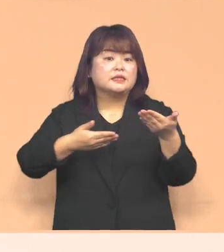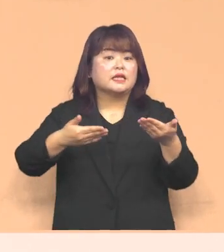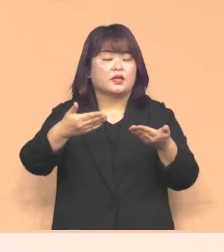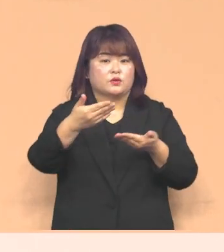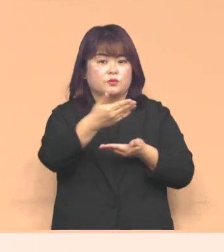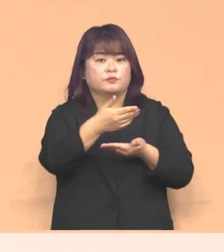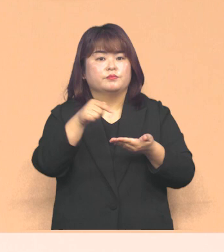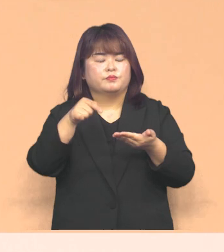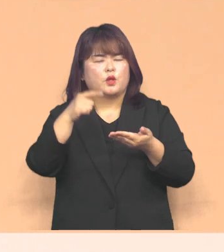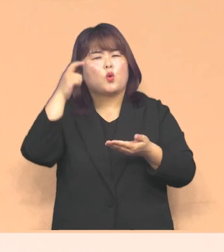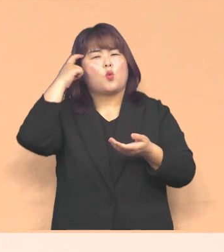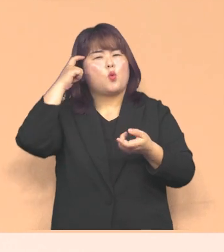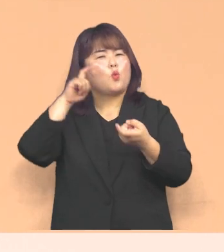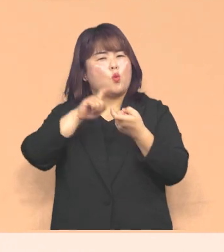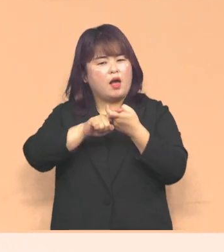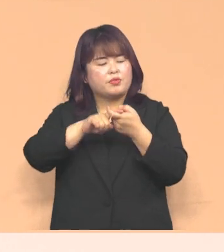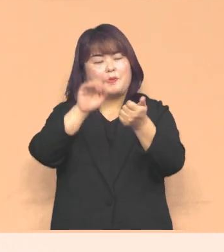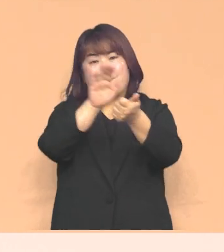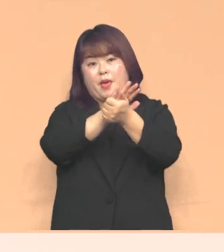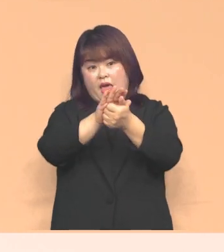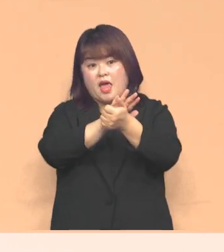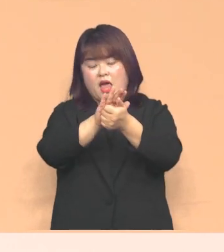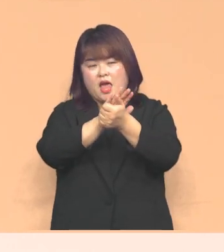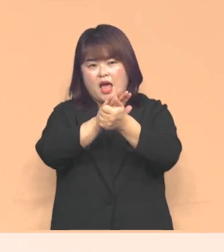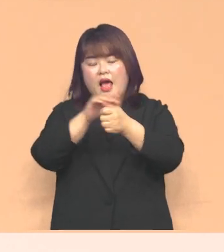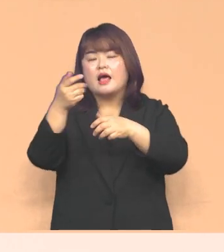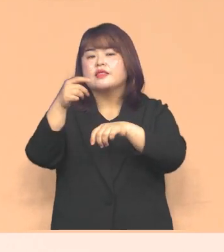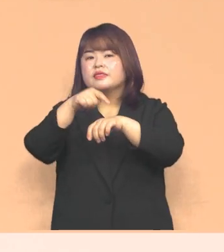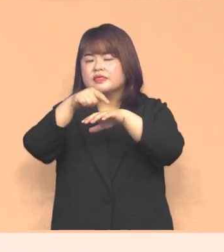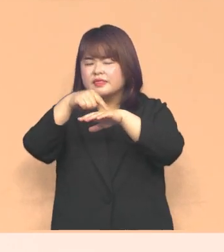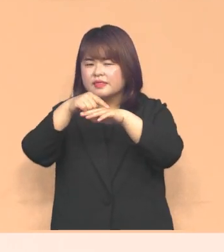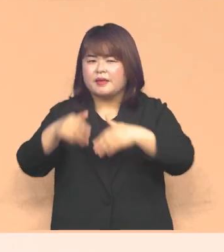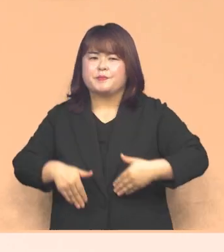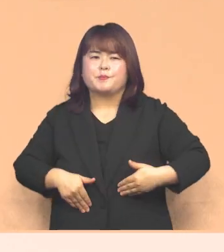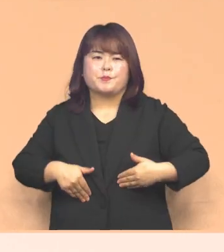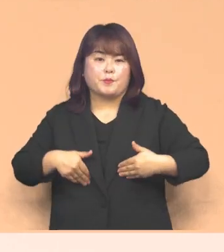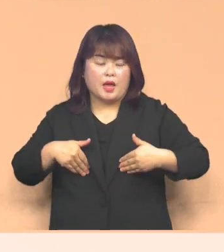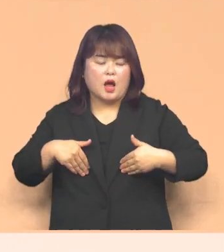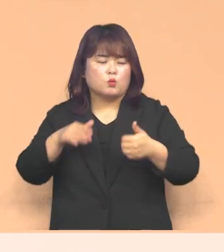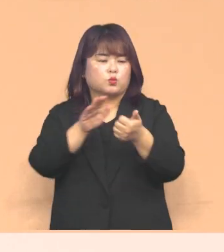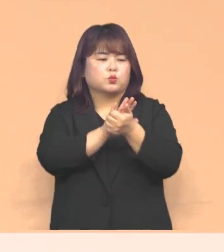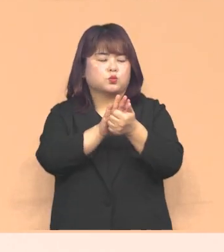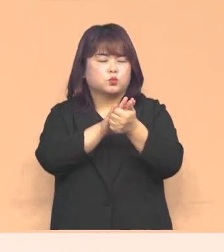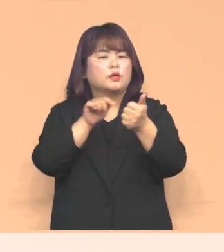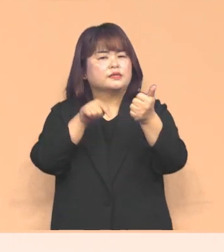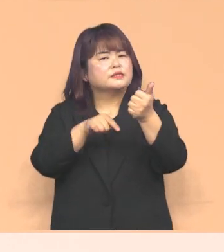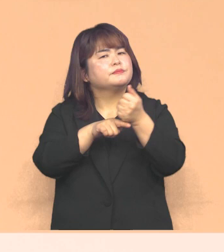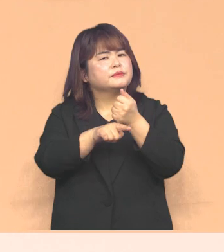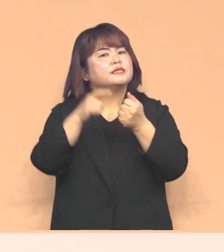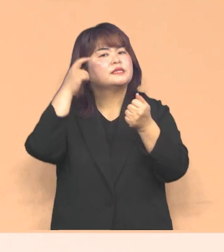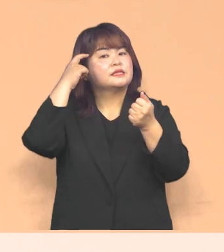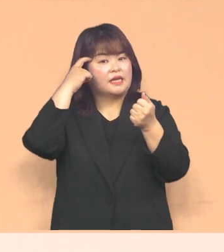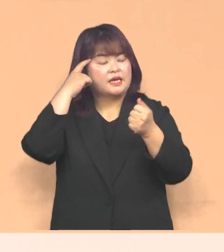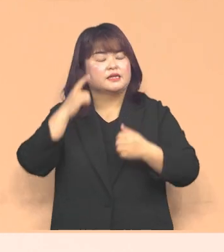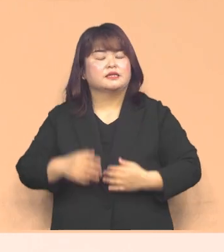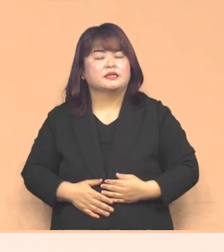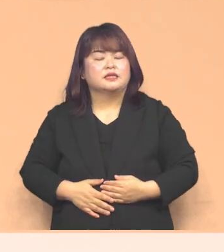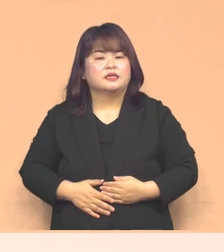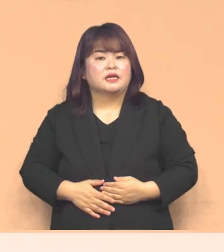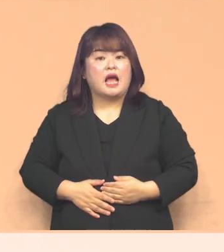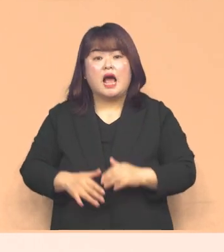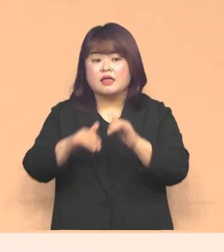남, 따뜻한 안심과 배려, 따뜻한 보살핌이 아닐까